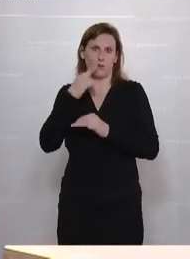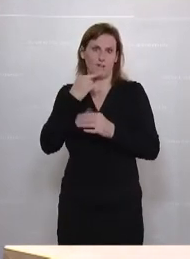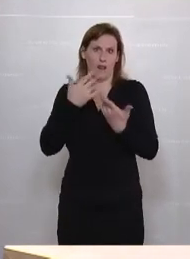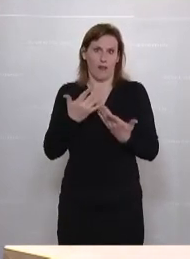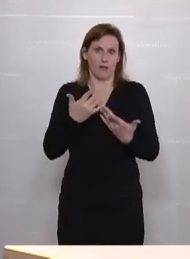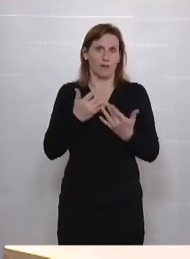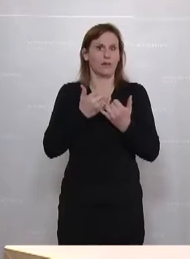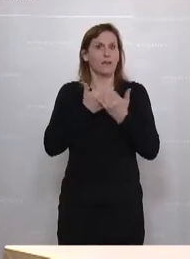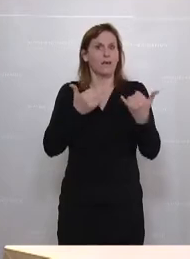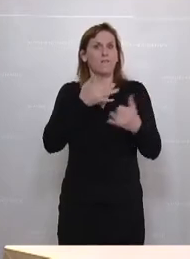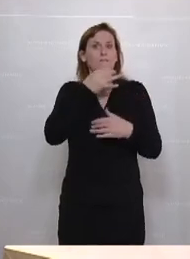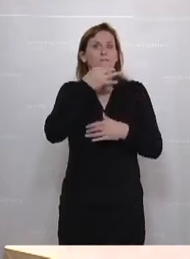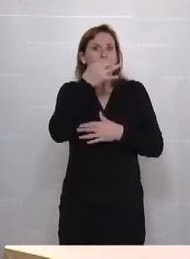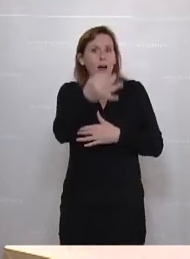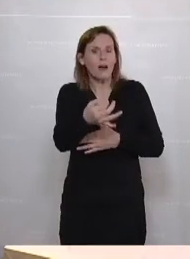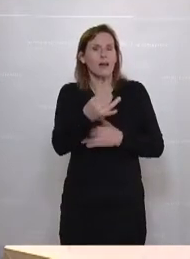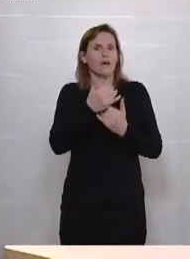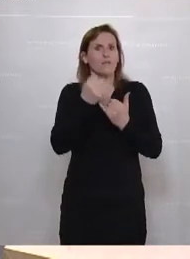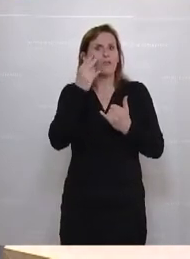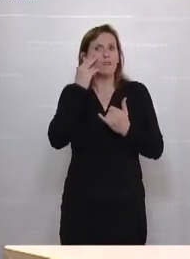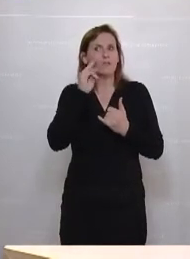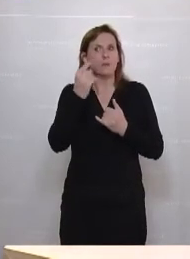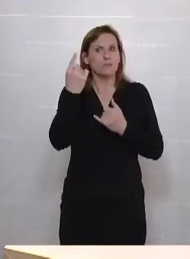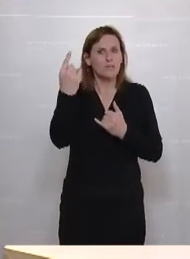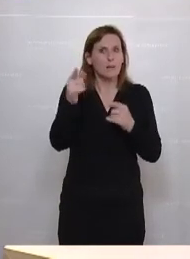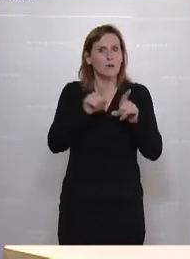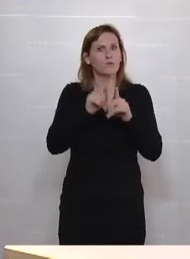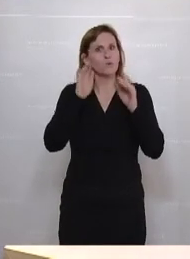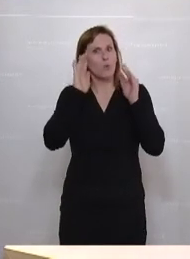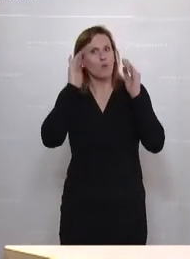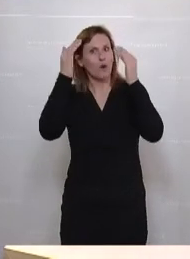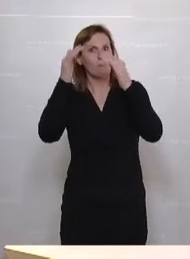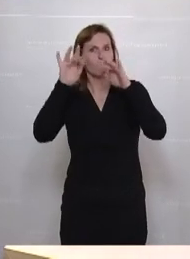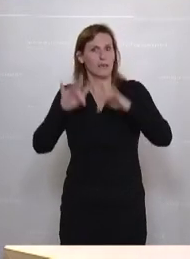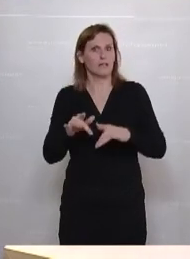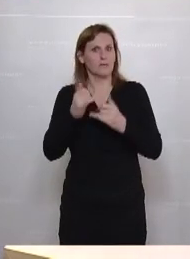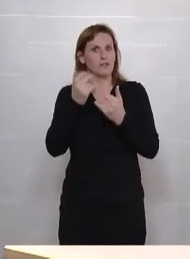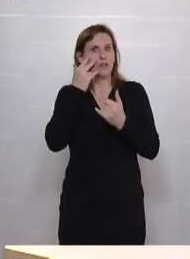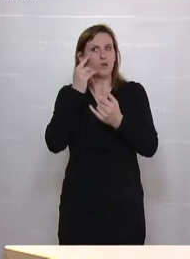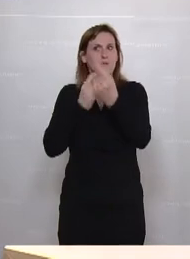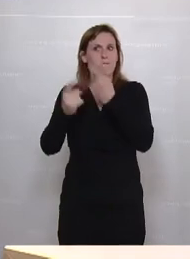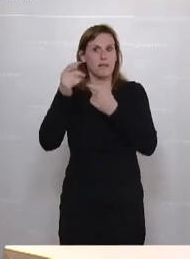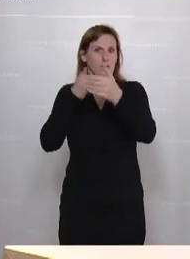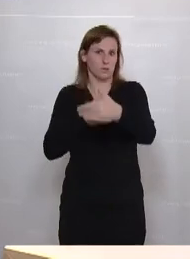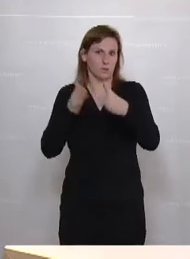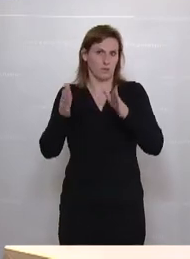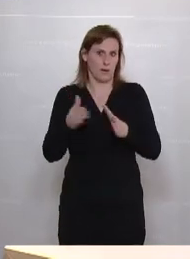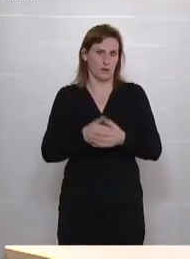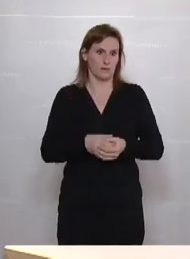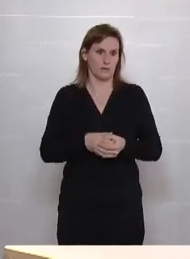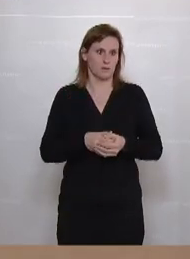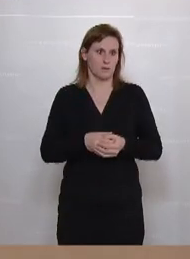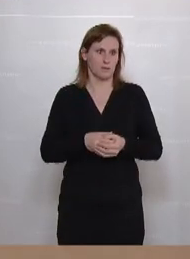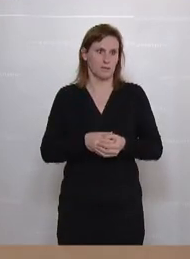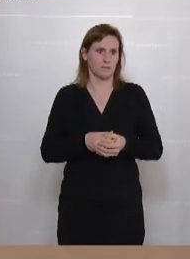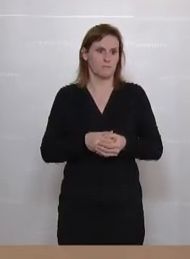Sie und die ÖVP zu diesem vorliegenden Migrationspakt? Ganz offen, ich glaube nicht,